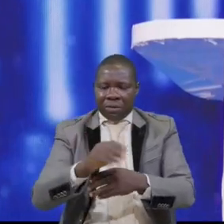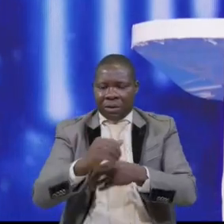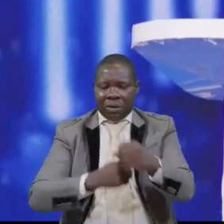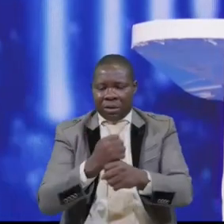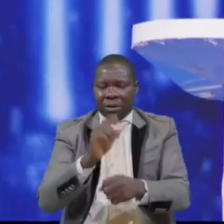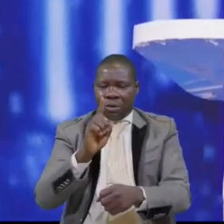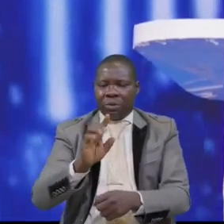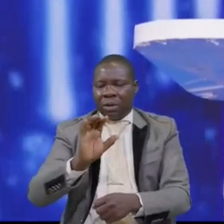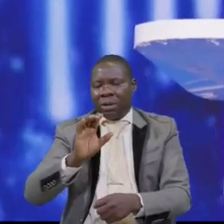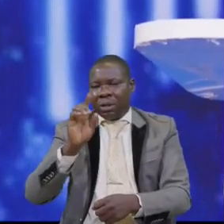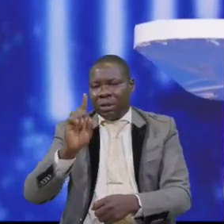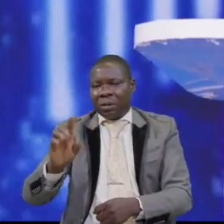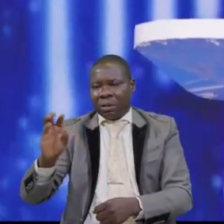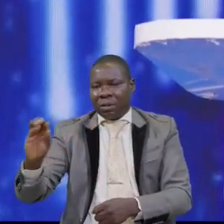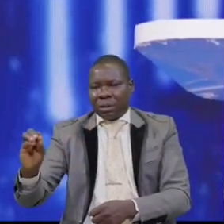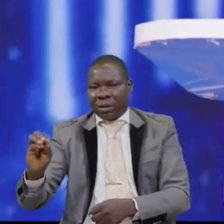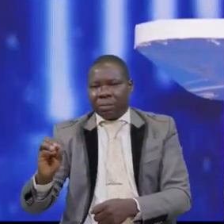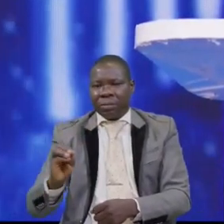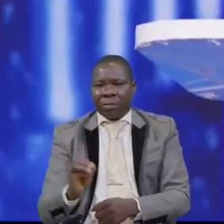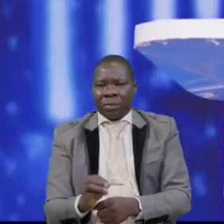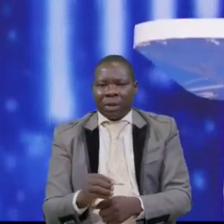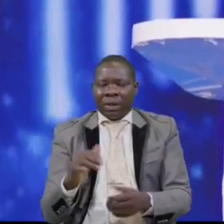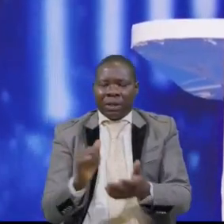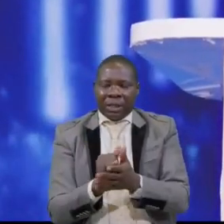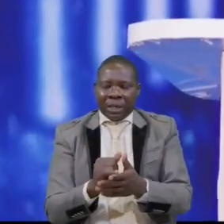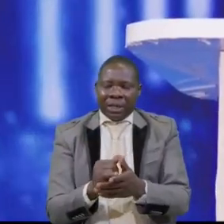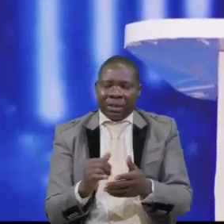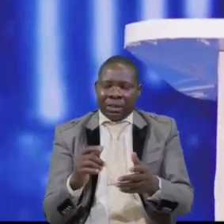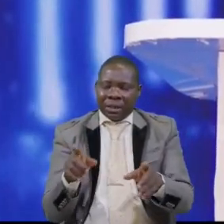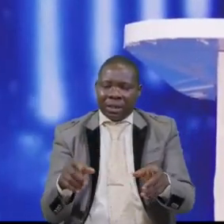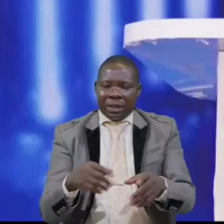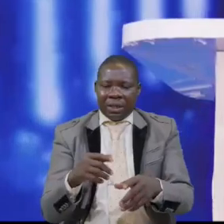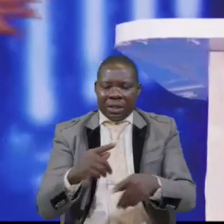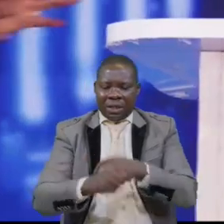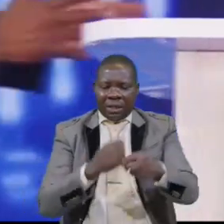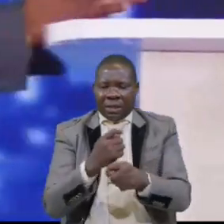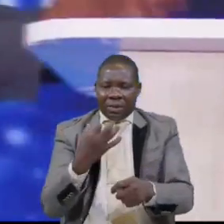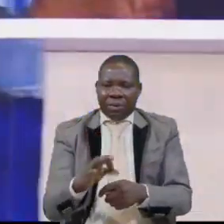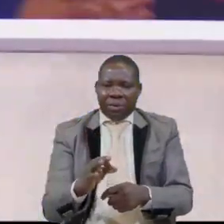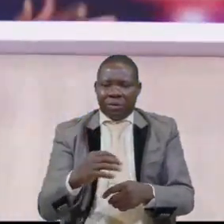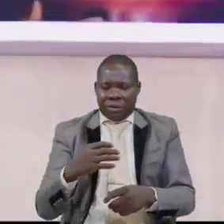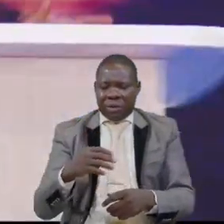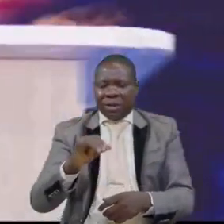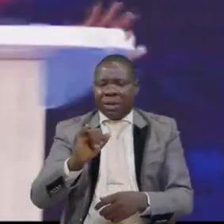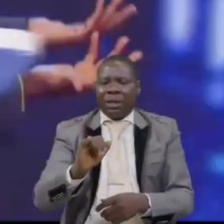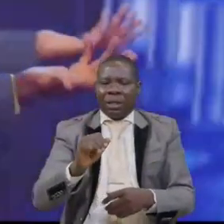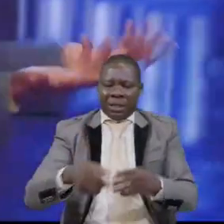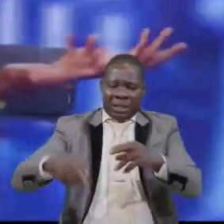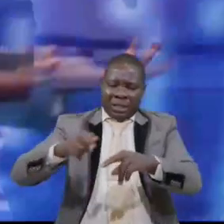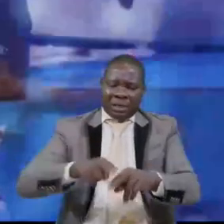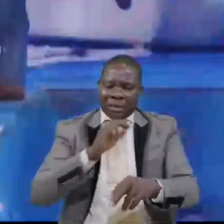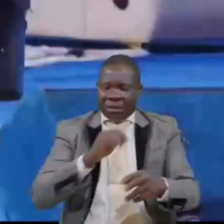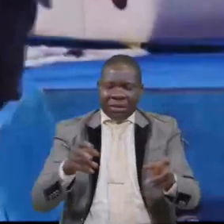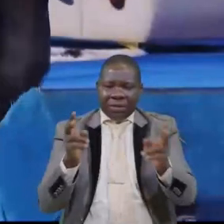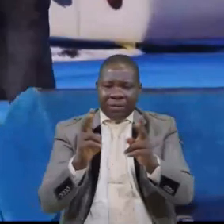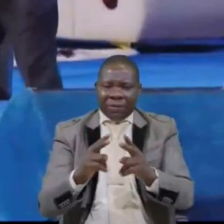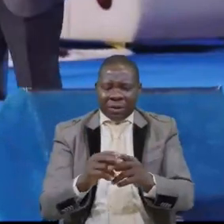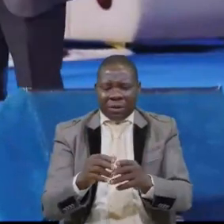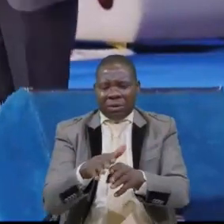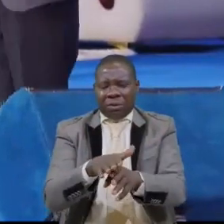d'intérêt, d'accroissement, d'augmentement est très lent. Mais quand c'est l'intérêt composé, quelque chose que vous faites, disons